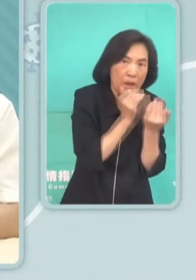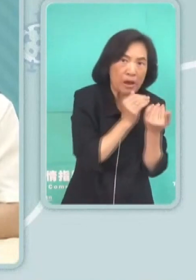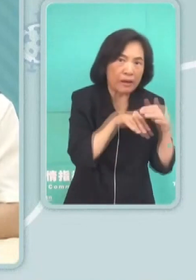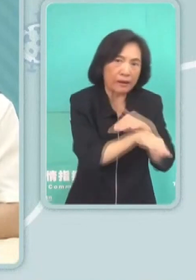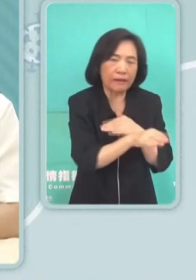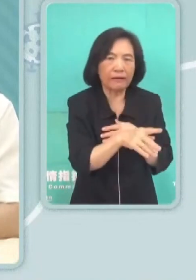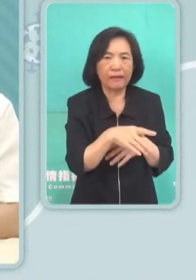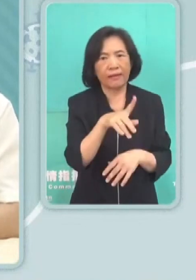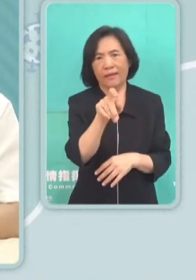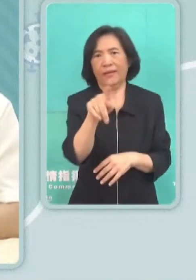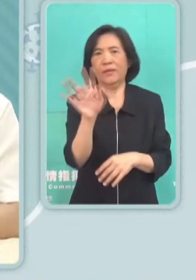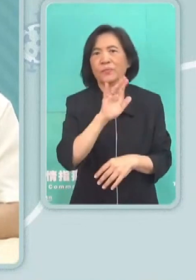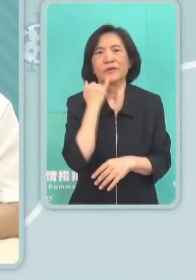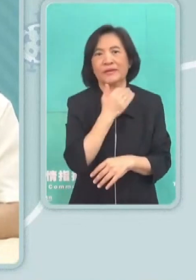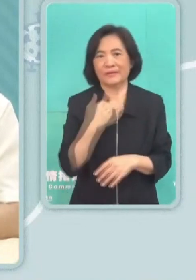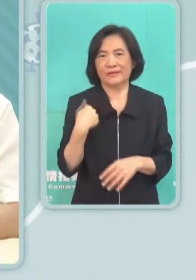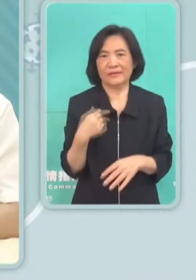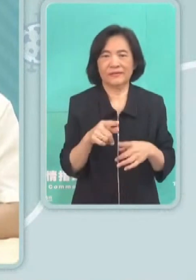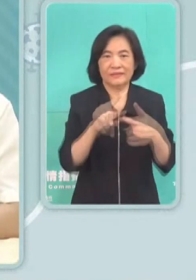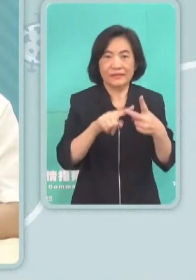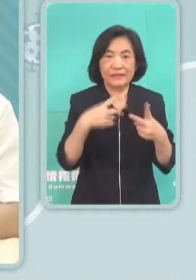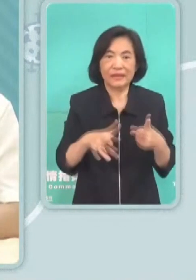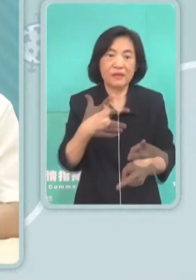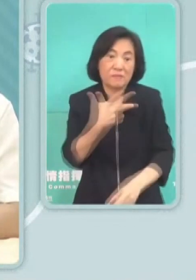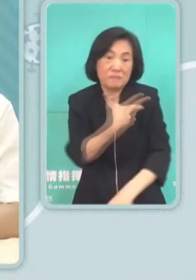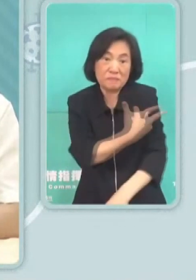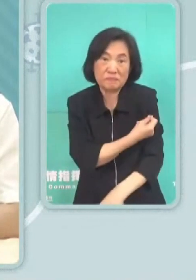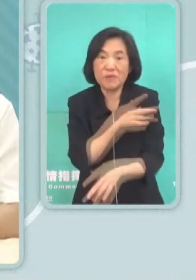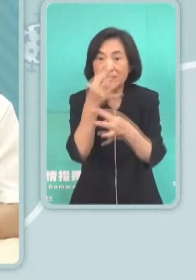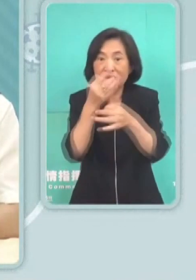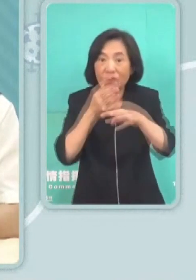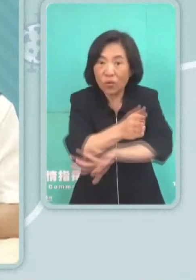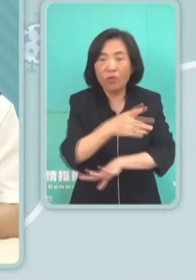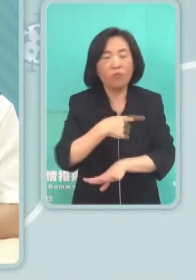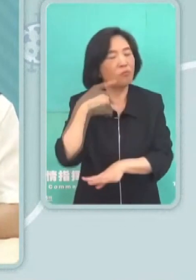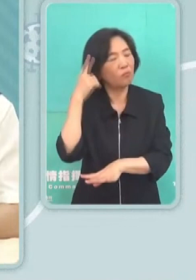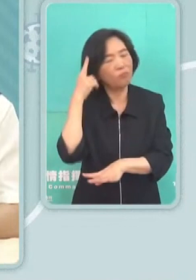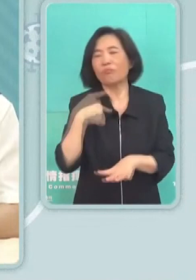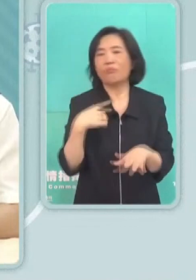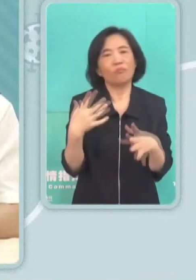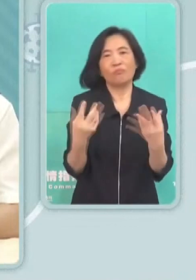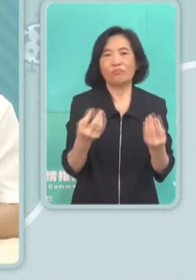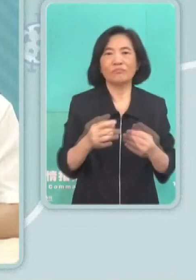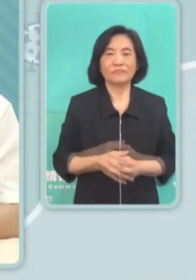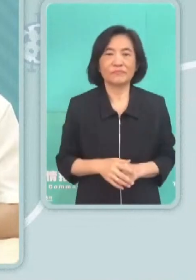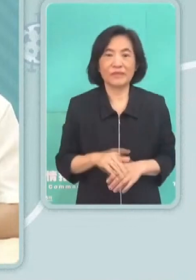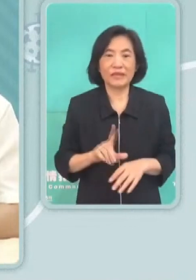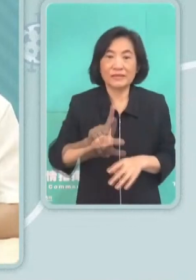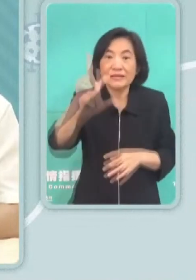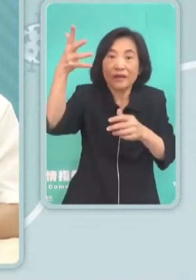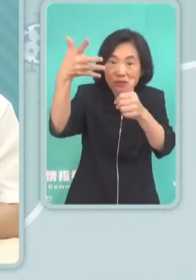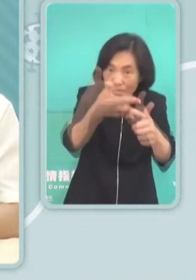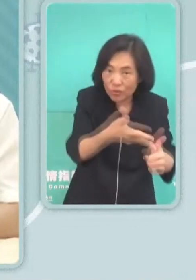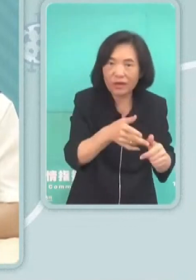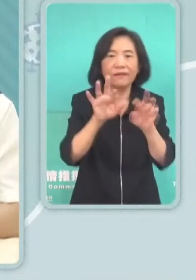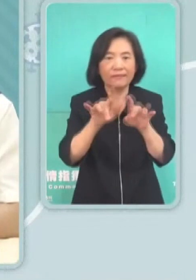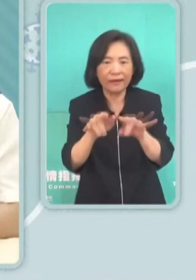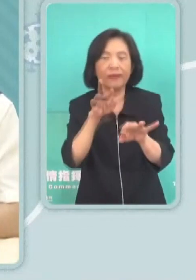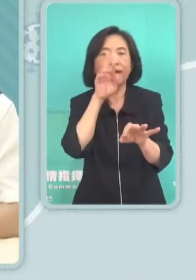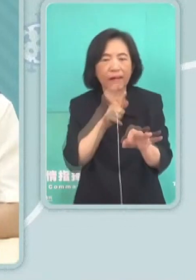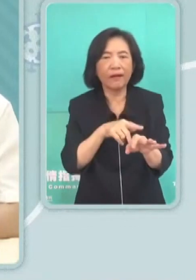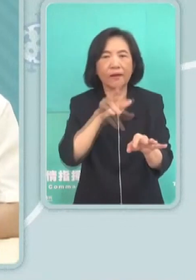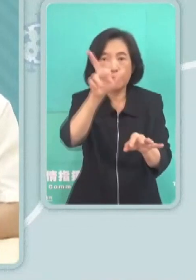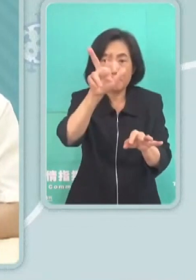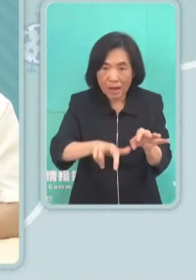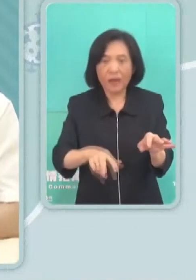有登录，怎么藏疫苗？也没有打过期的疫苗，不过上传 key 错倒是真的，就拉